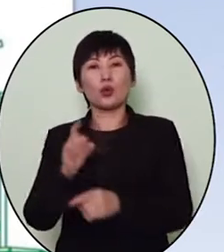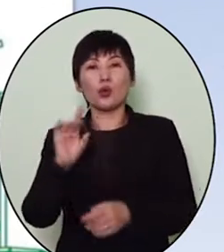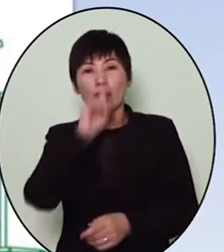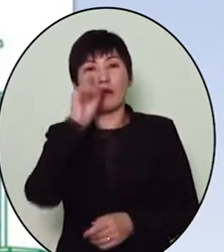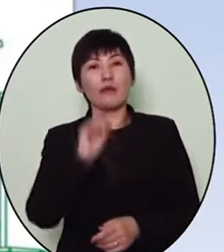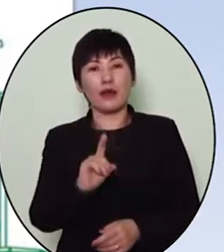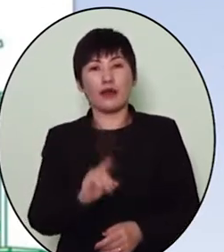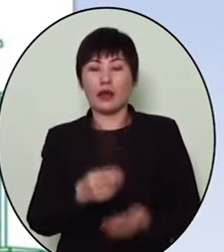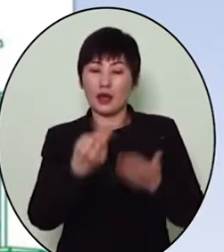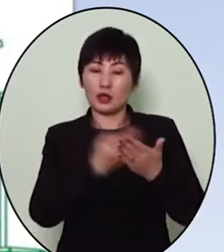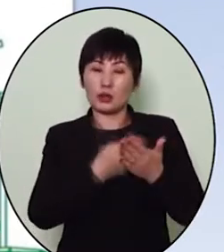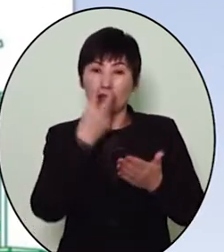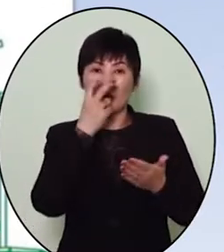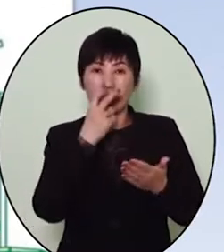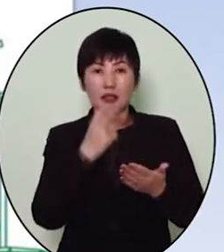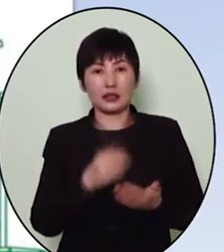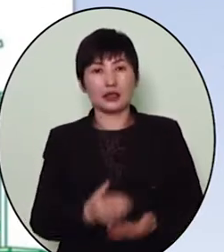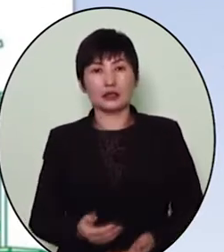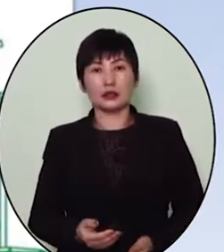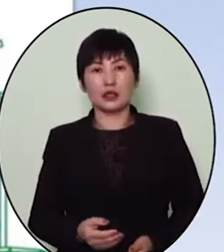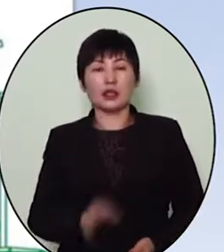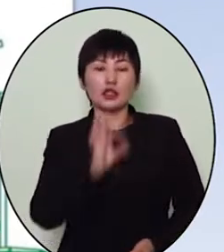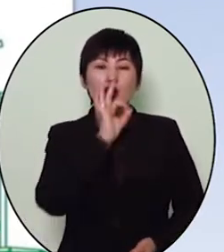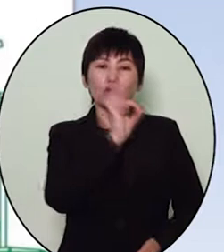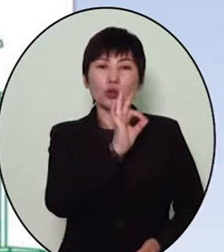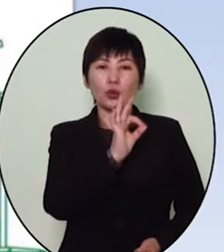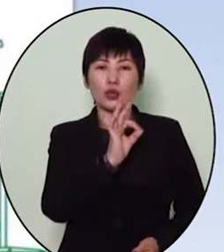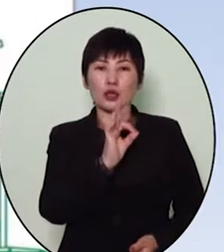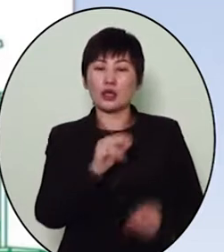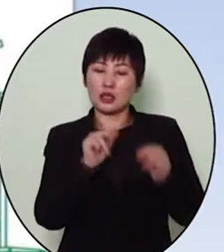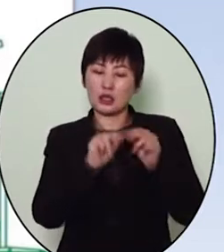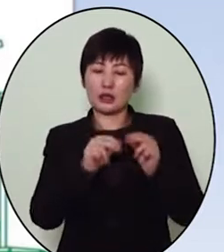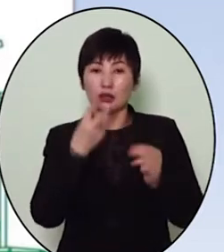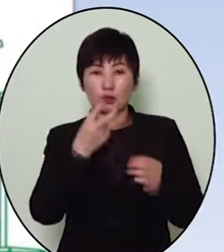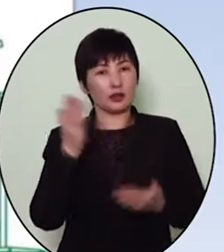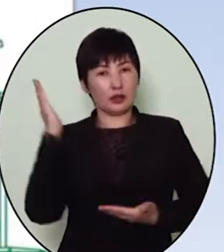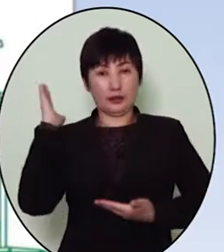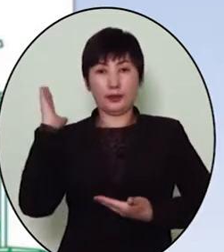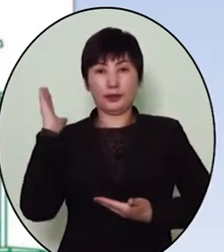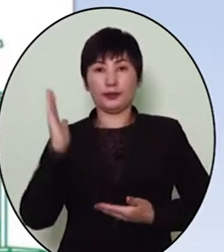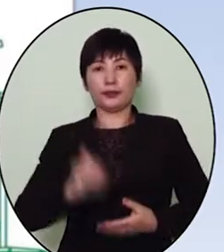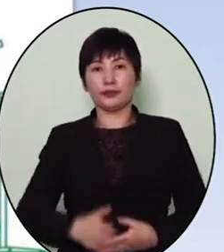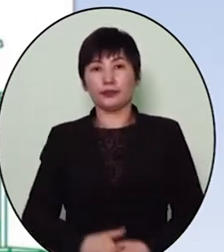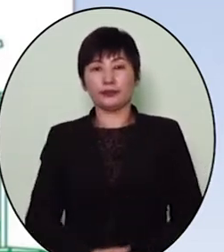вэ? Бүгдээрээ зургийг ажиглаад зөв суусан эсхийг олъё.